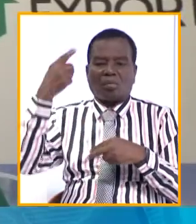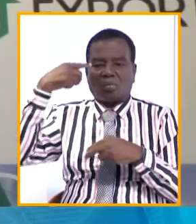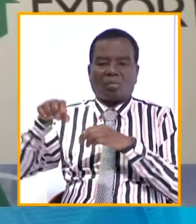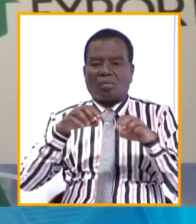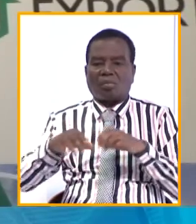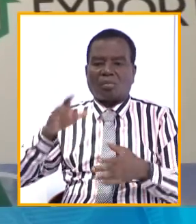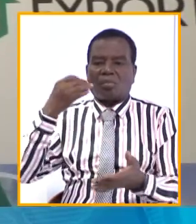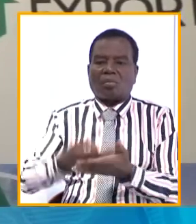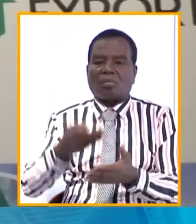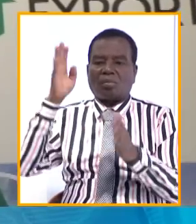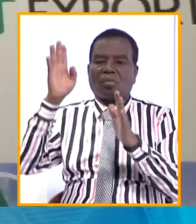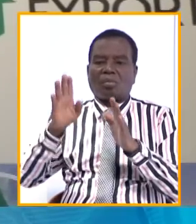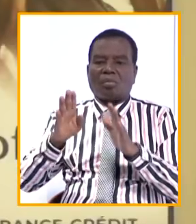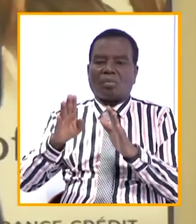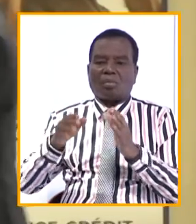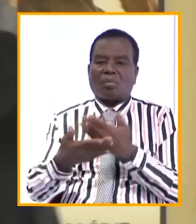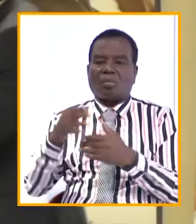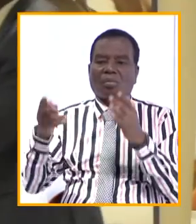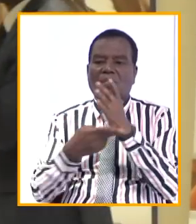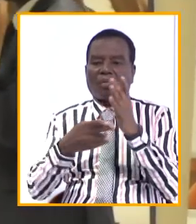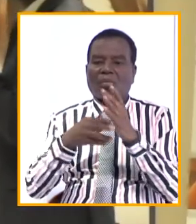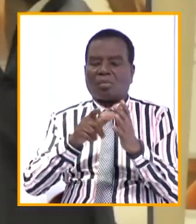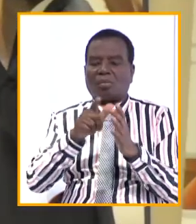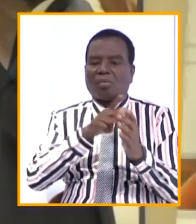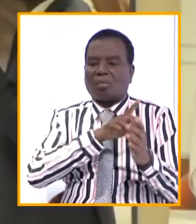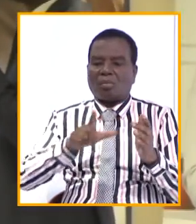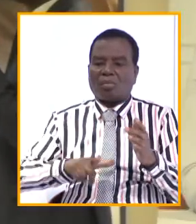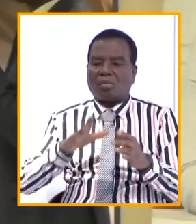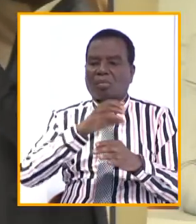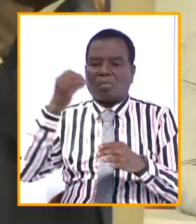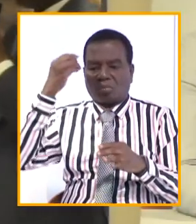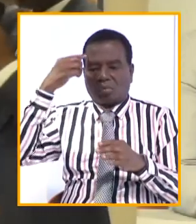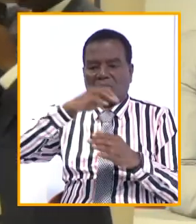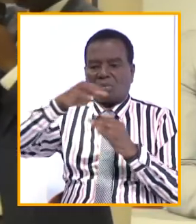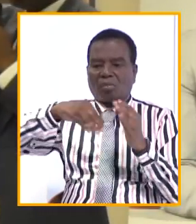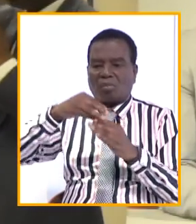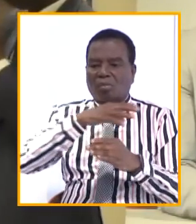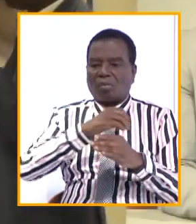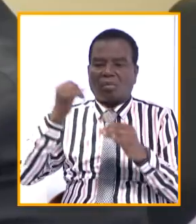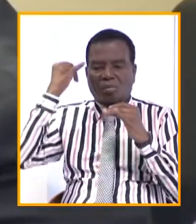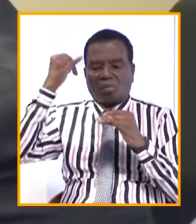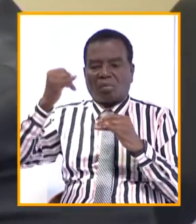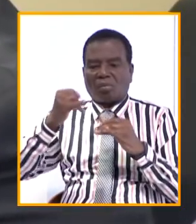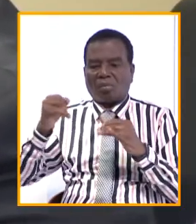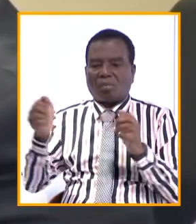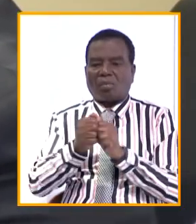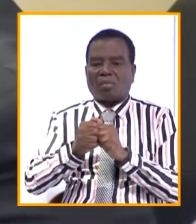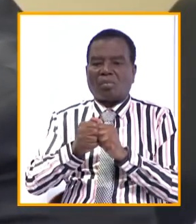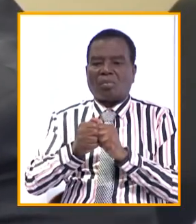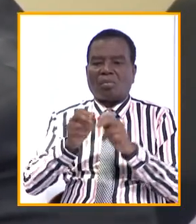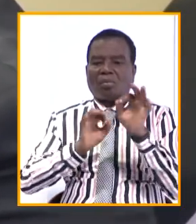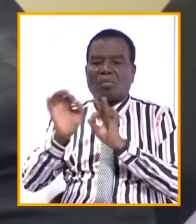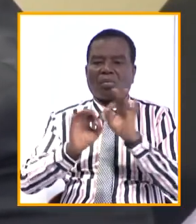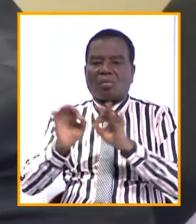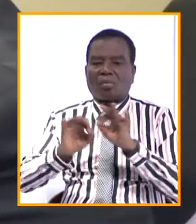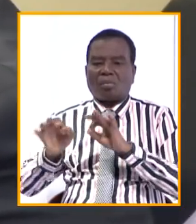faire financer par les banques locales. L'environnement des exportations, la structuration idéale des PME, expliqué au